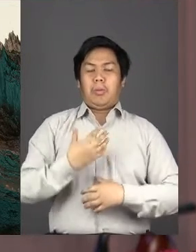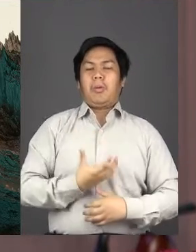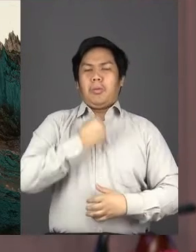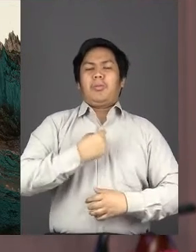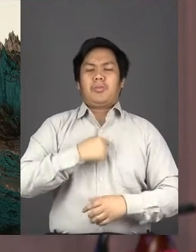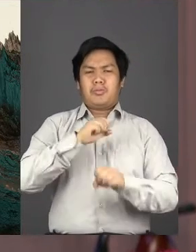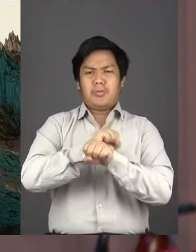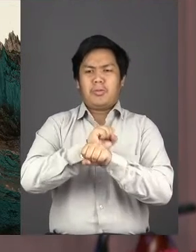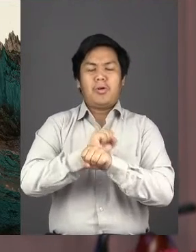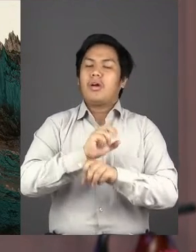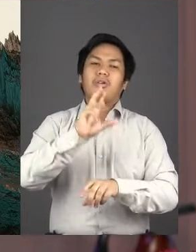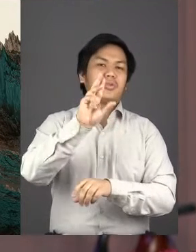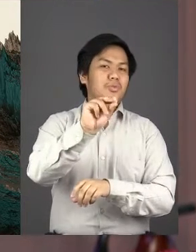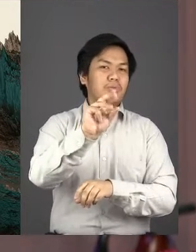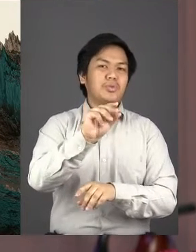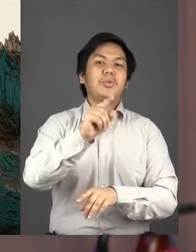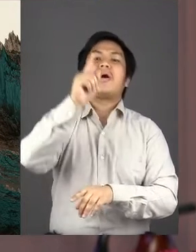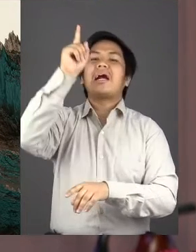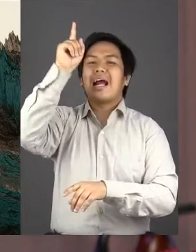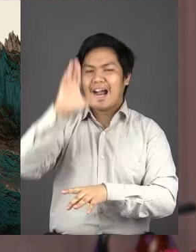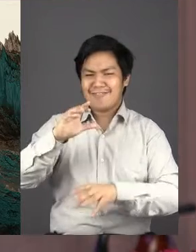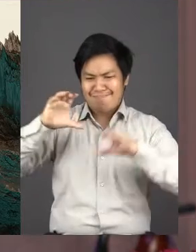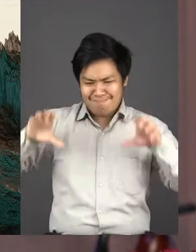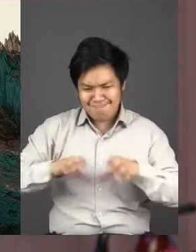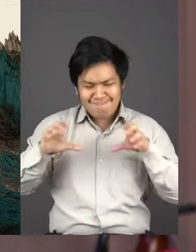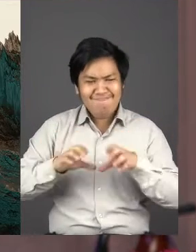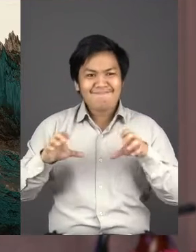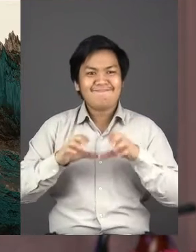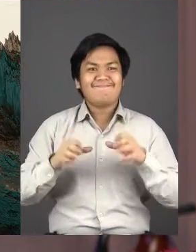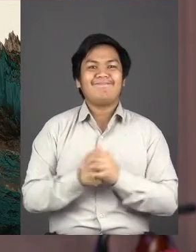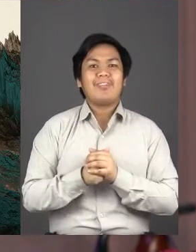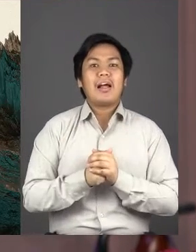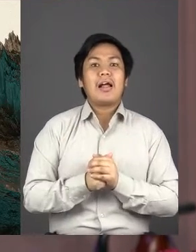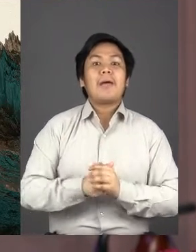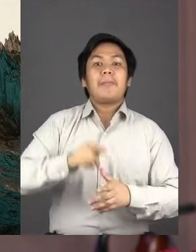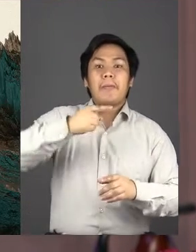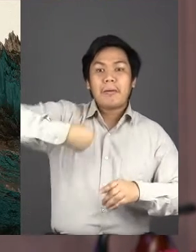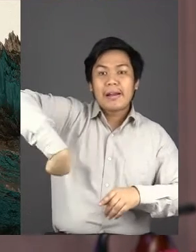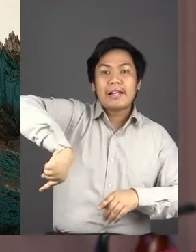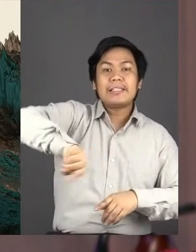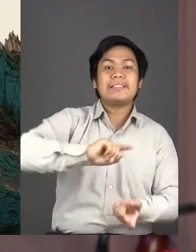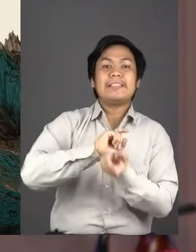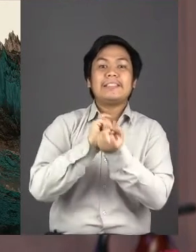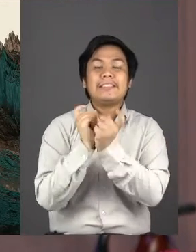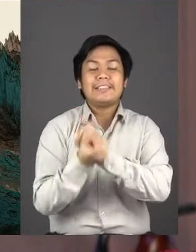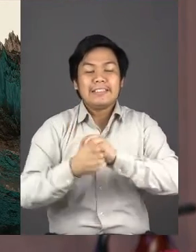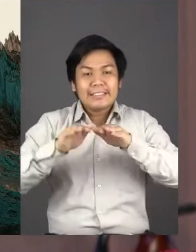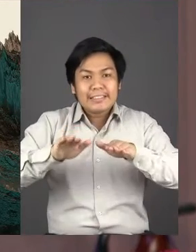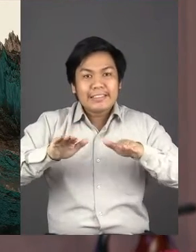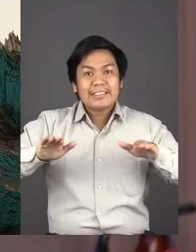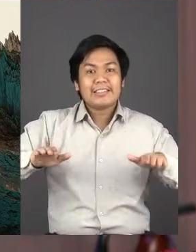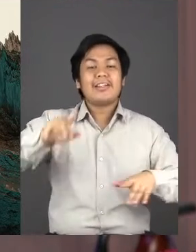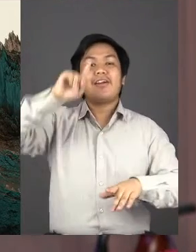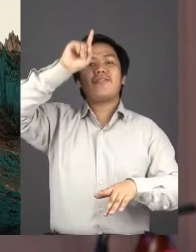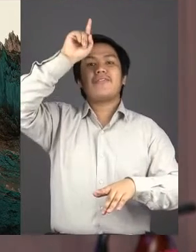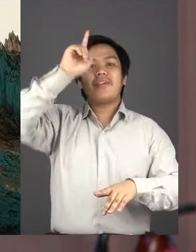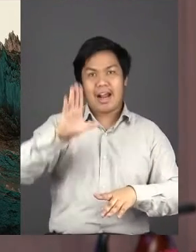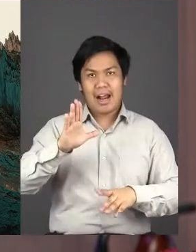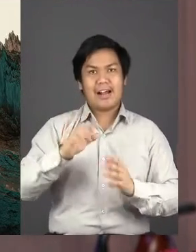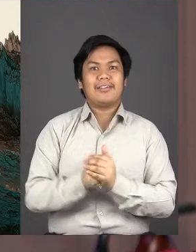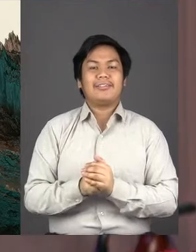ng ating tiyak na pamana sa langit bilang mga anak ng Diyos, bilang mga